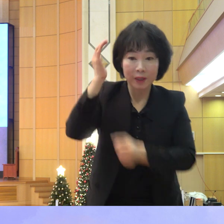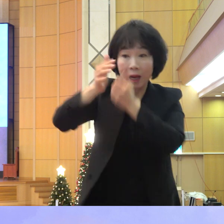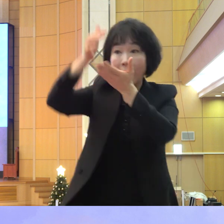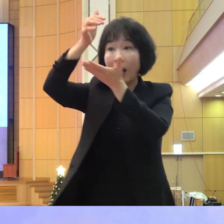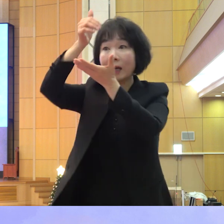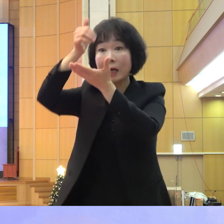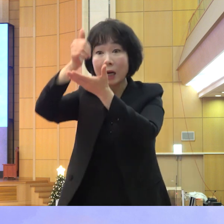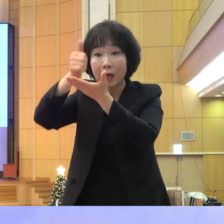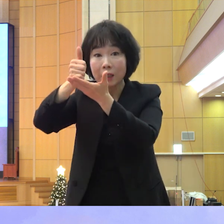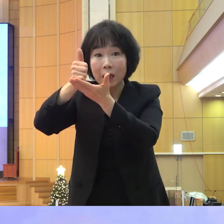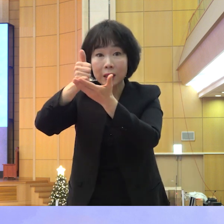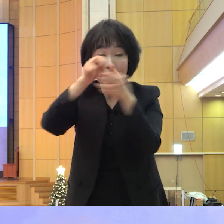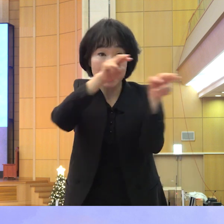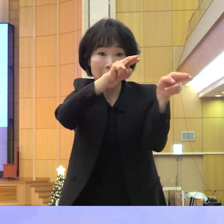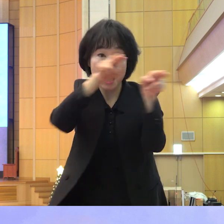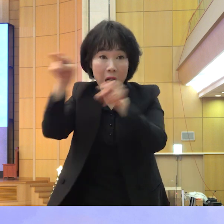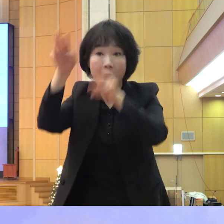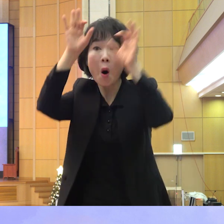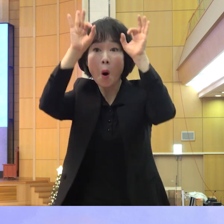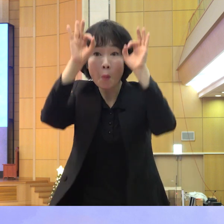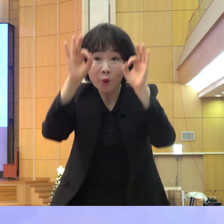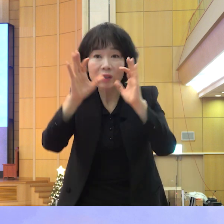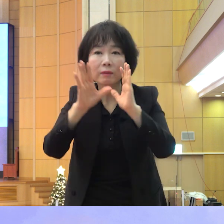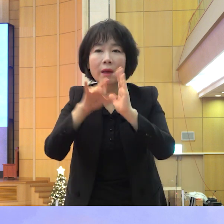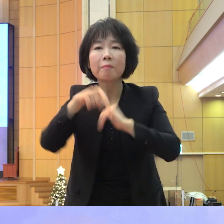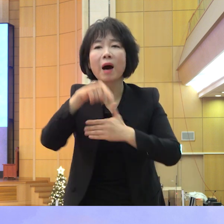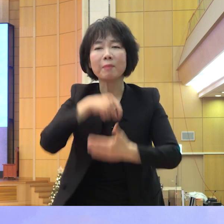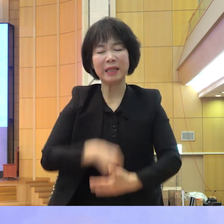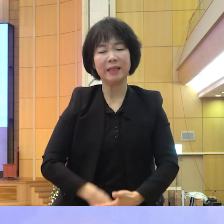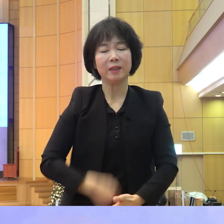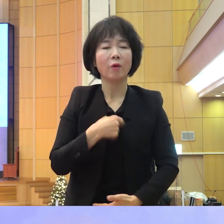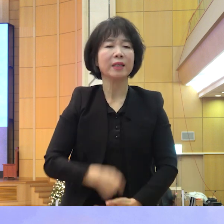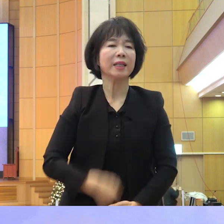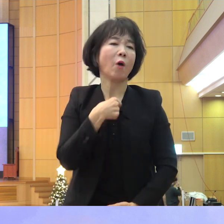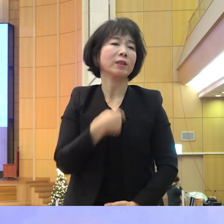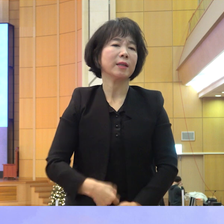여호와의 보시기에 정직하고, 하나님